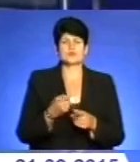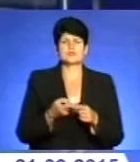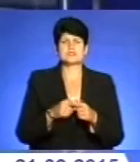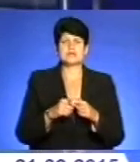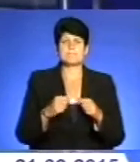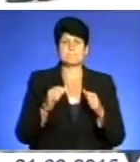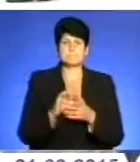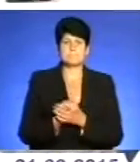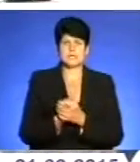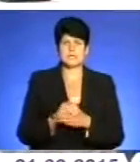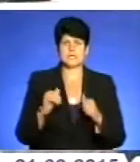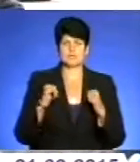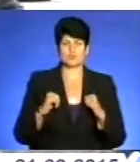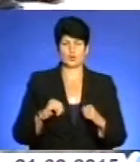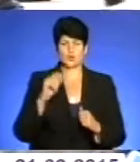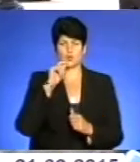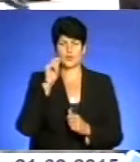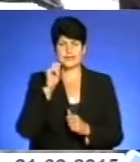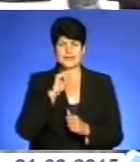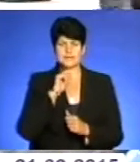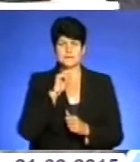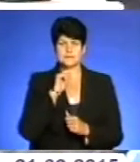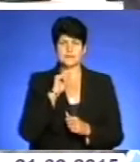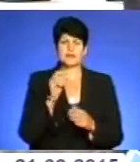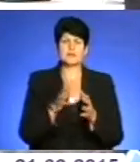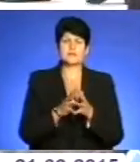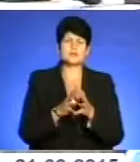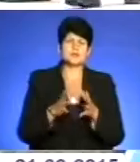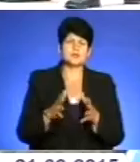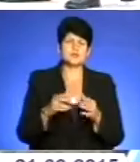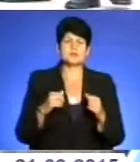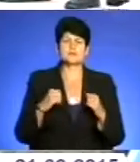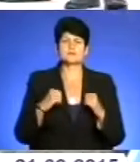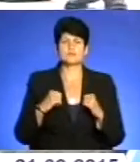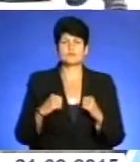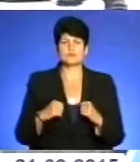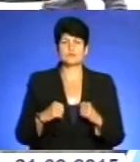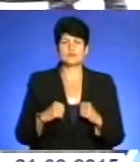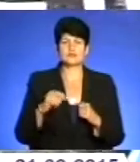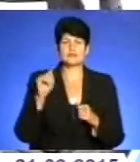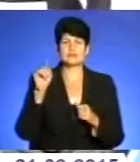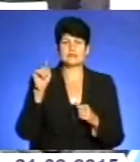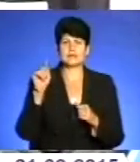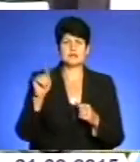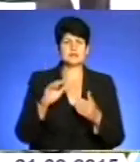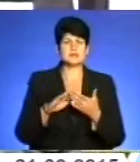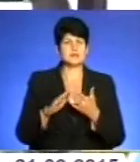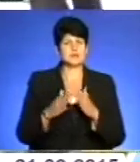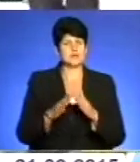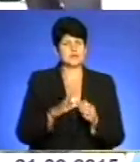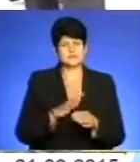України. Якби спокій, на душі спокій, бо там ситуація була більш